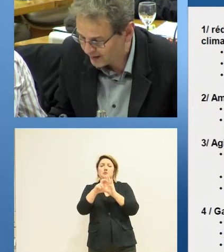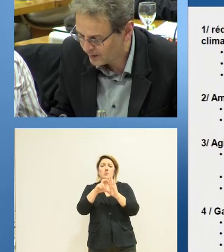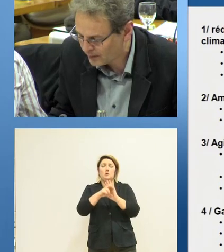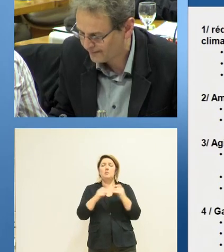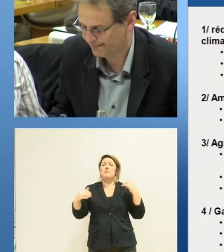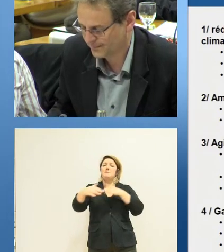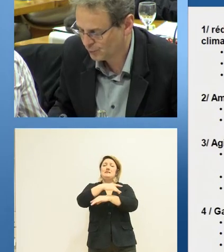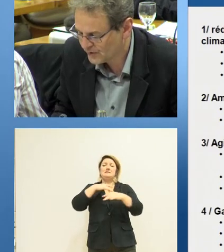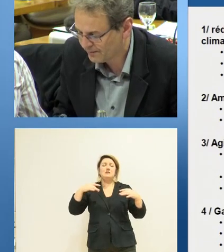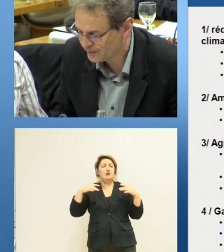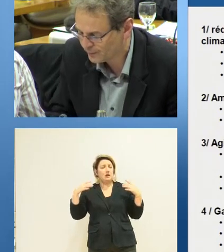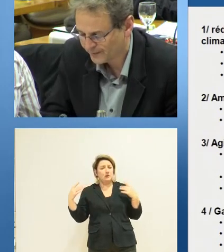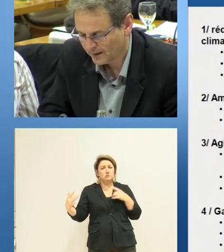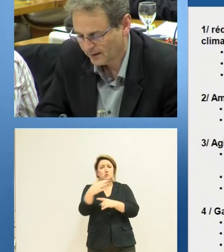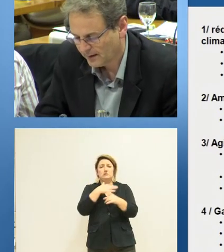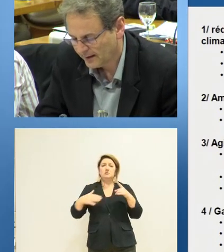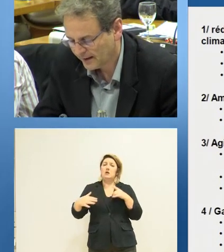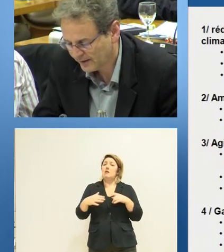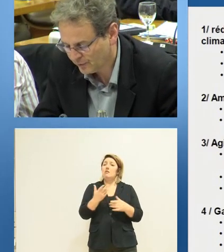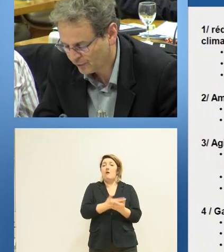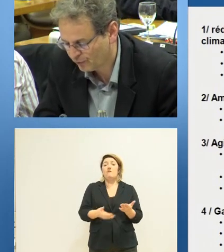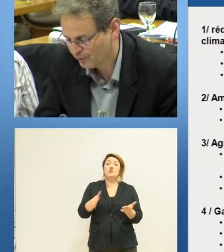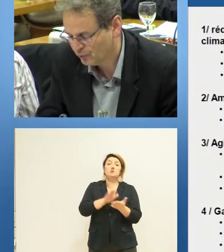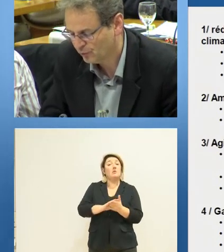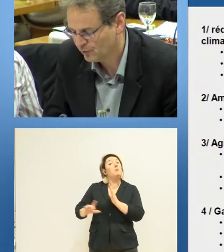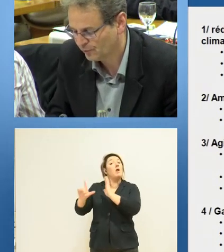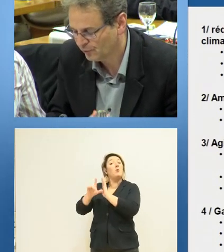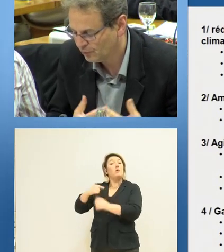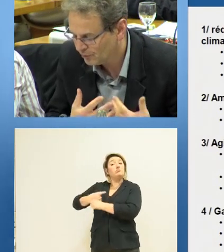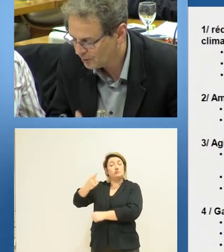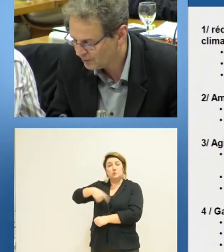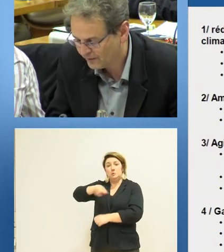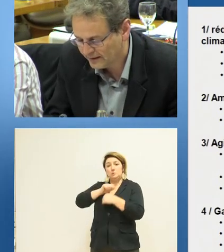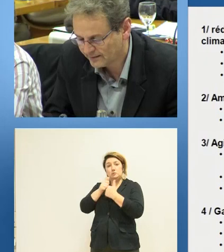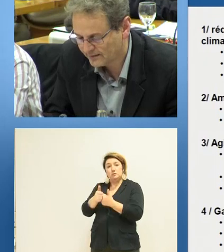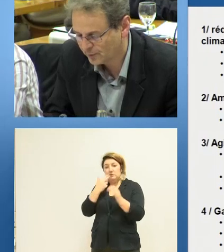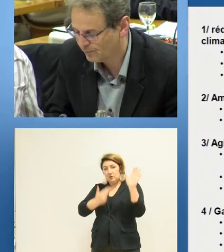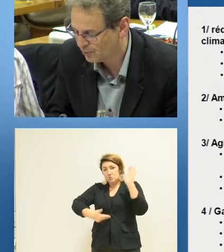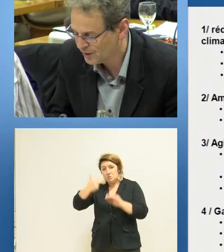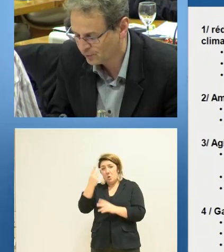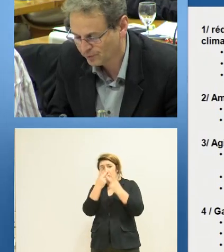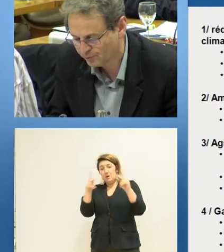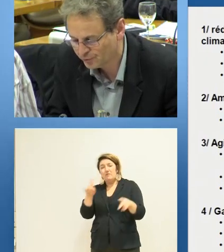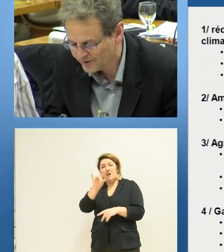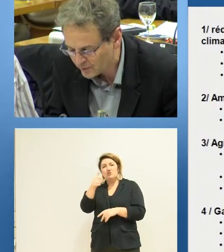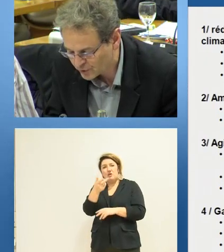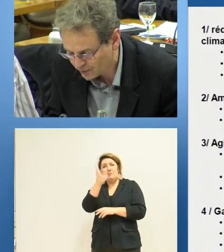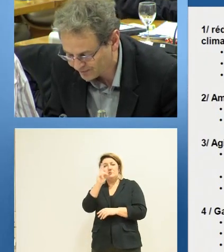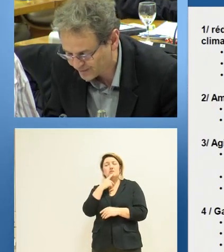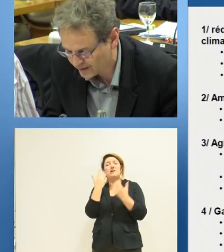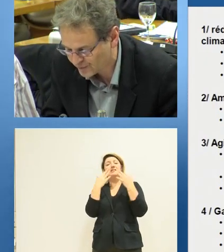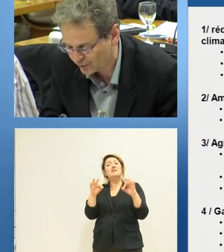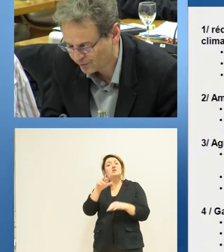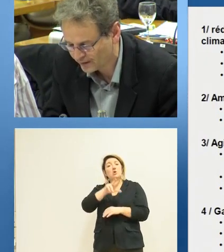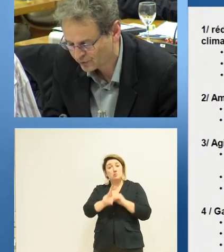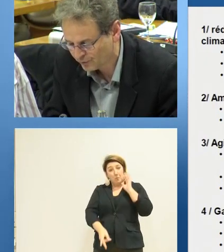est prévu par la loi que nous appliquons avec renforcement du taux de logements sociaux dans le nord de la ville dès que le projet comporte plus de 10 logements